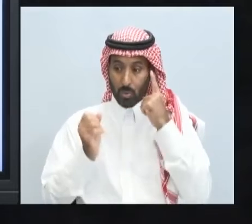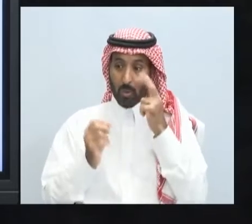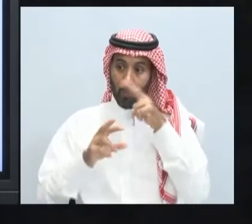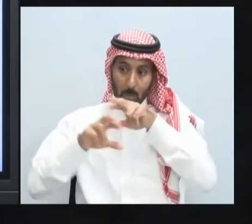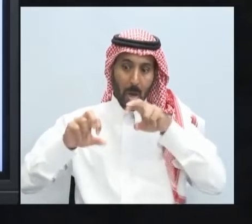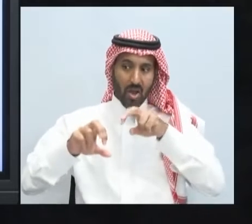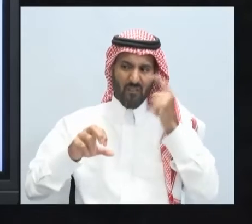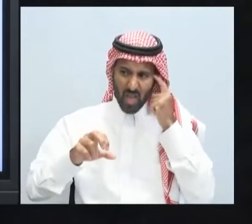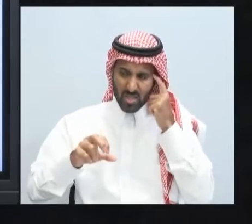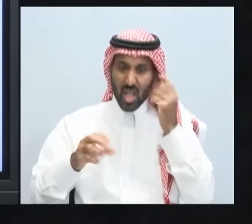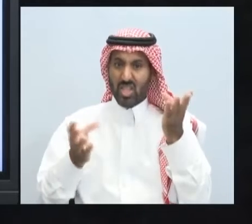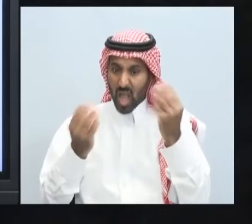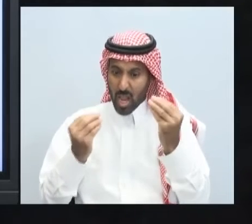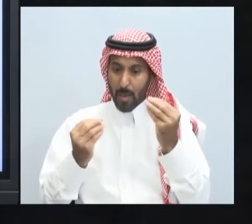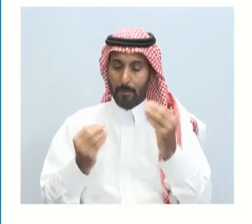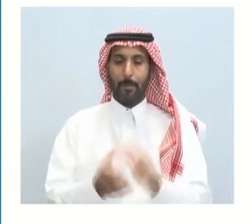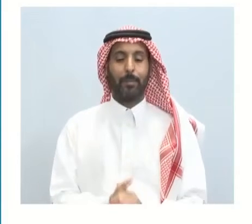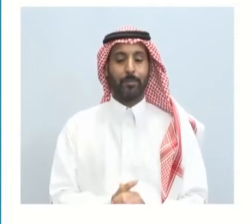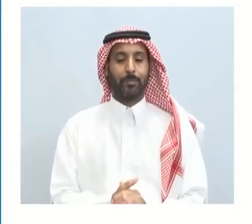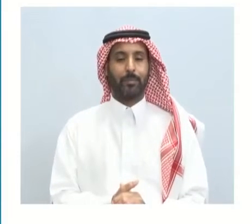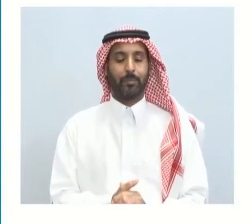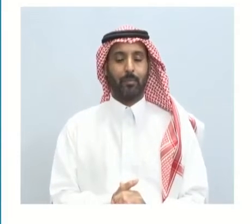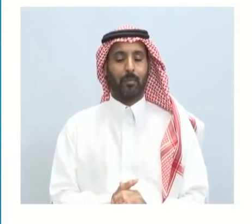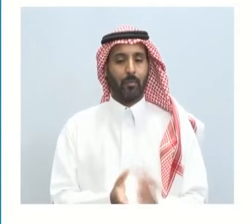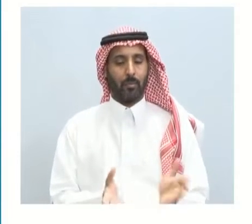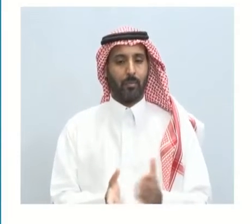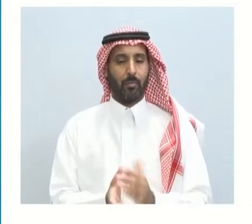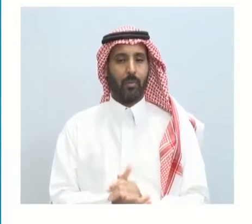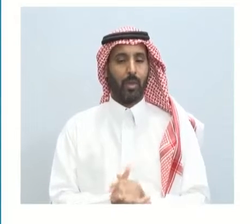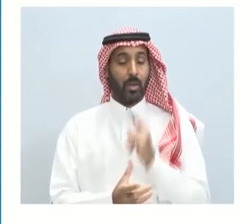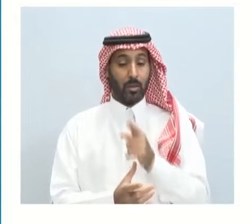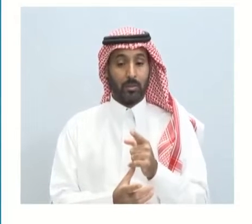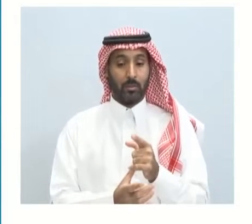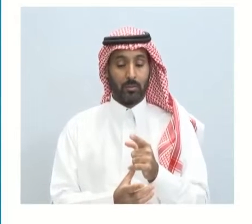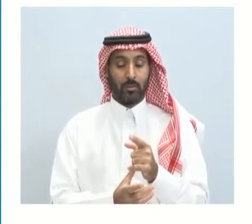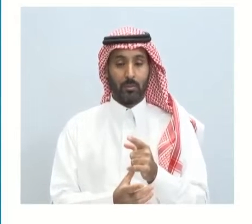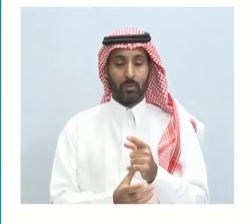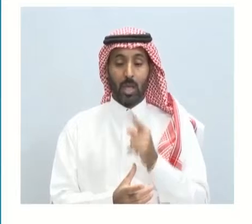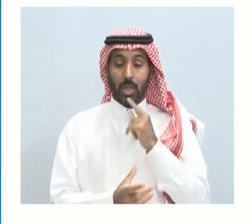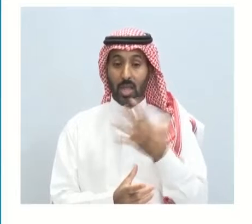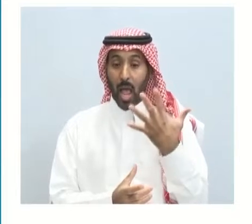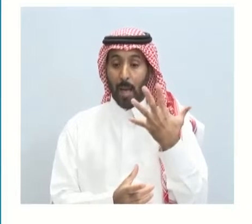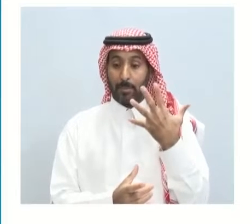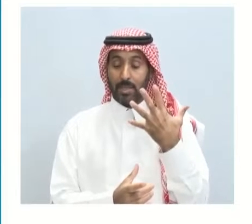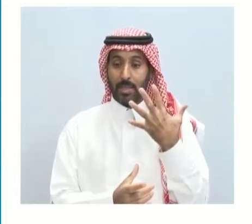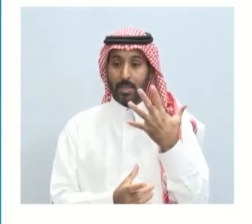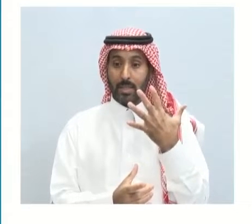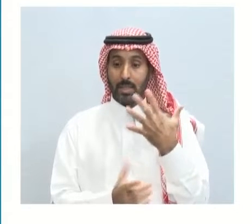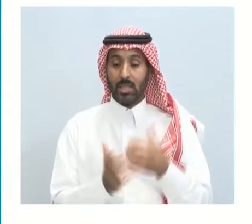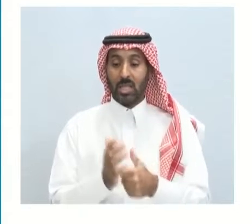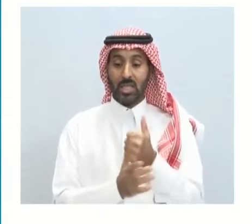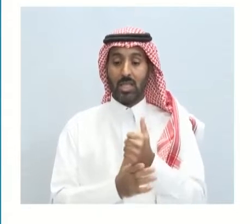نستطيع التعلم لكن هل هذه الحواس تستطيع